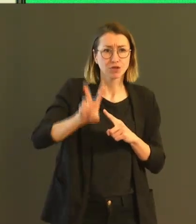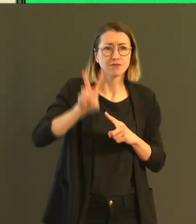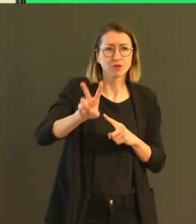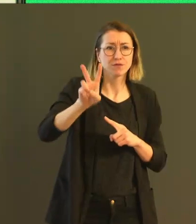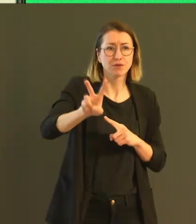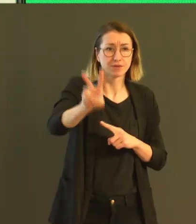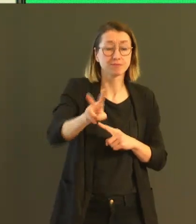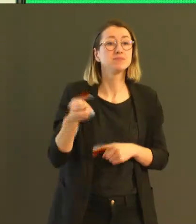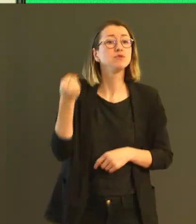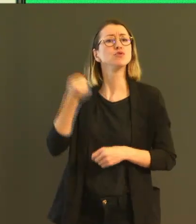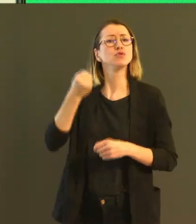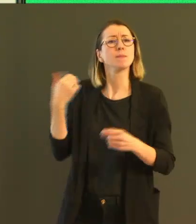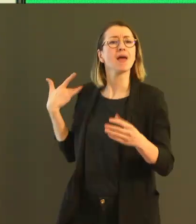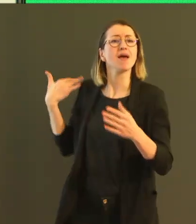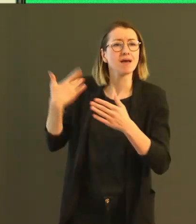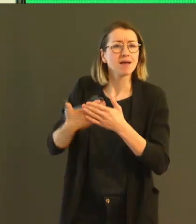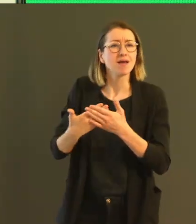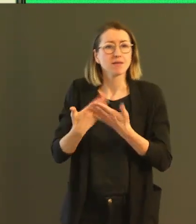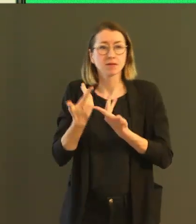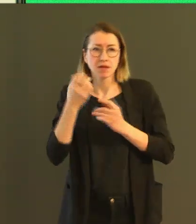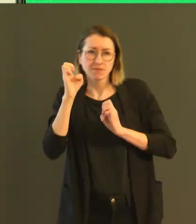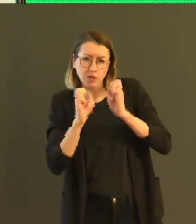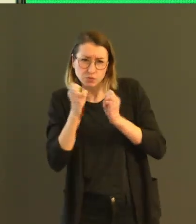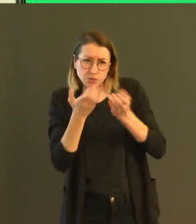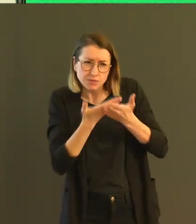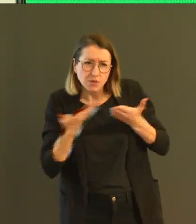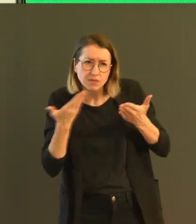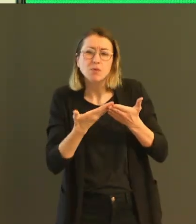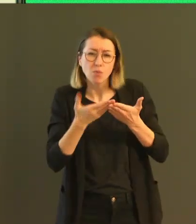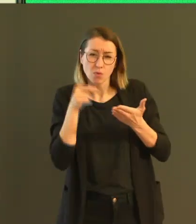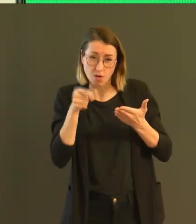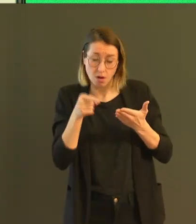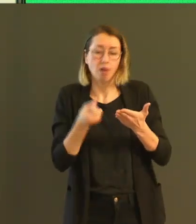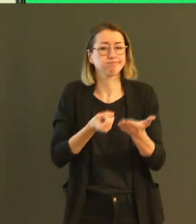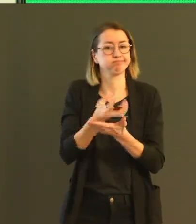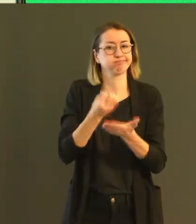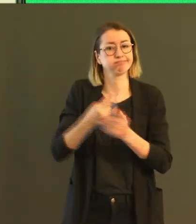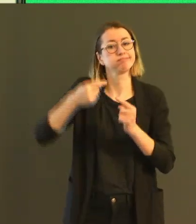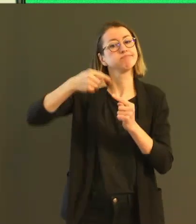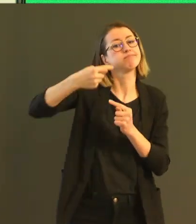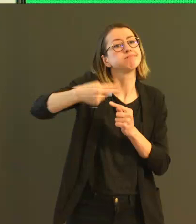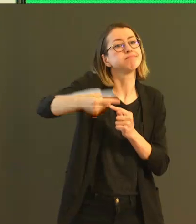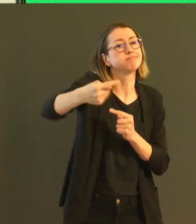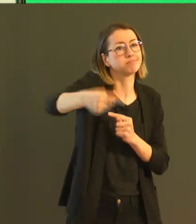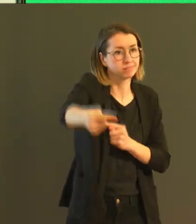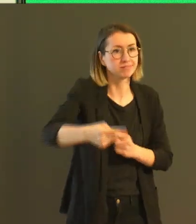prochain point de presse aura lieu ce vendredi 29 mai à 11 heures merci